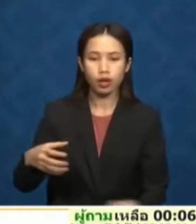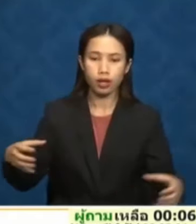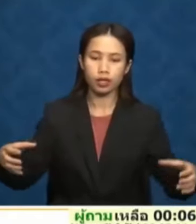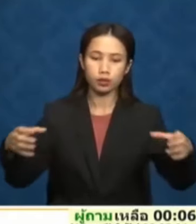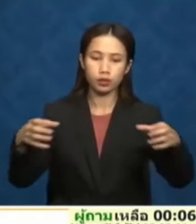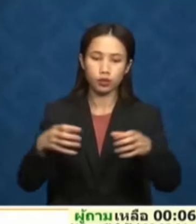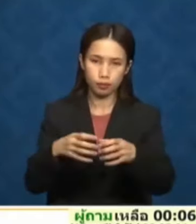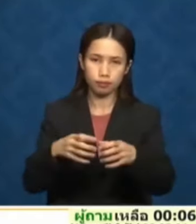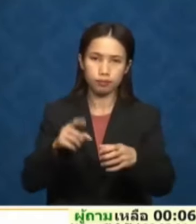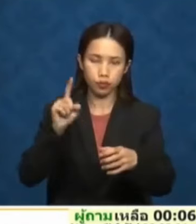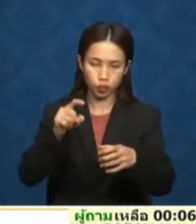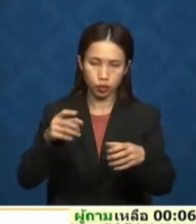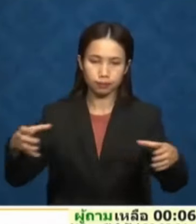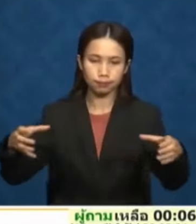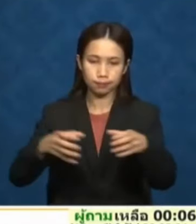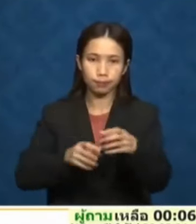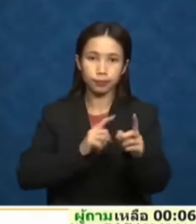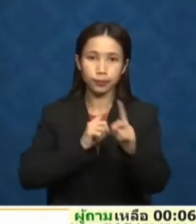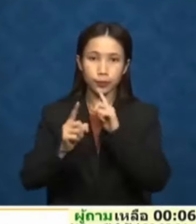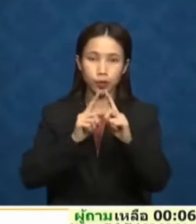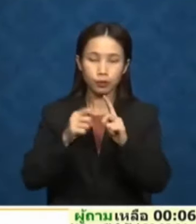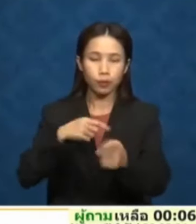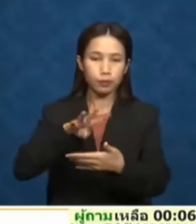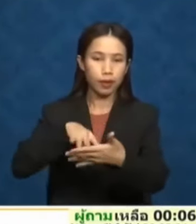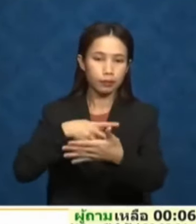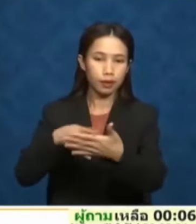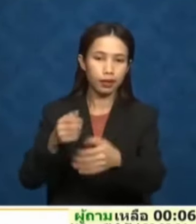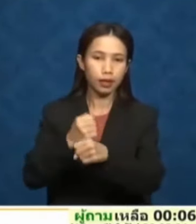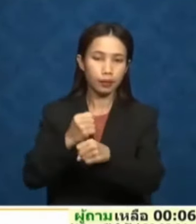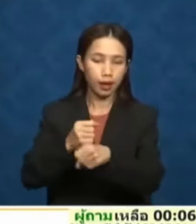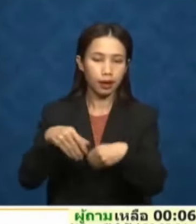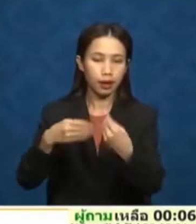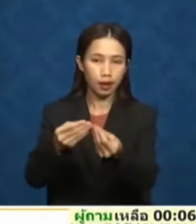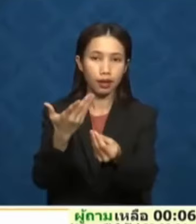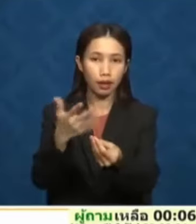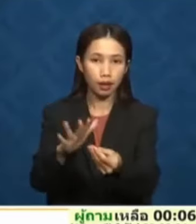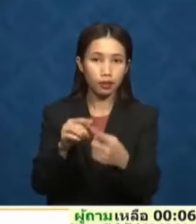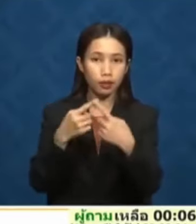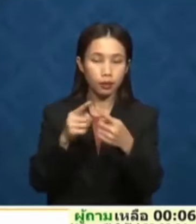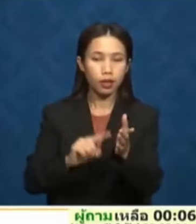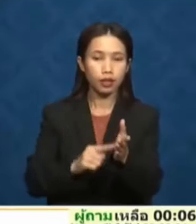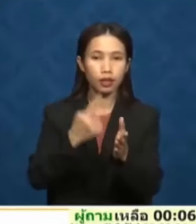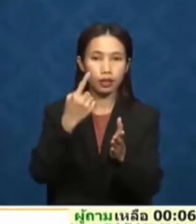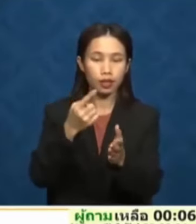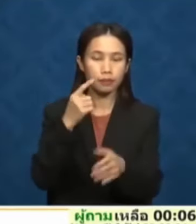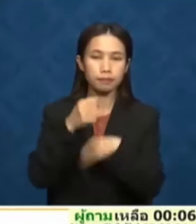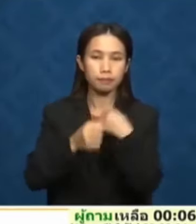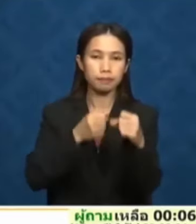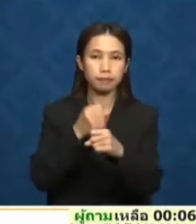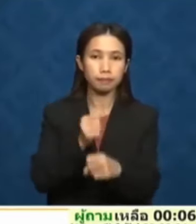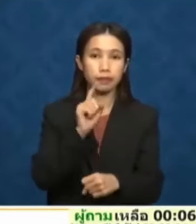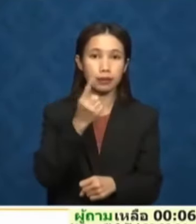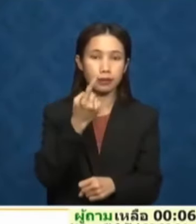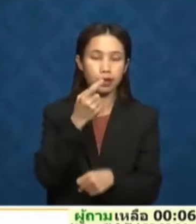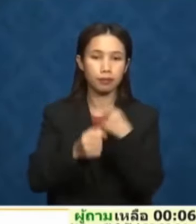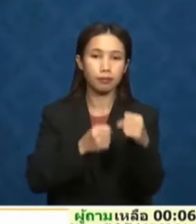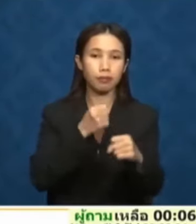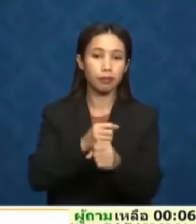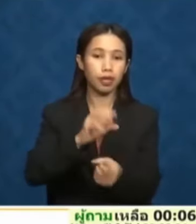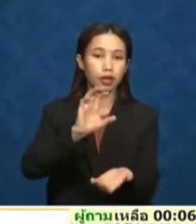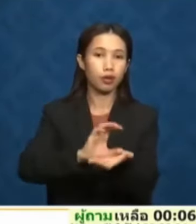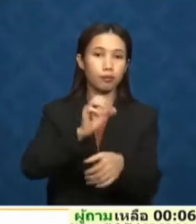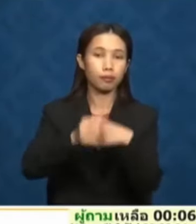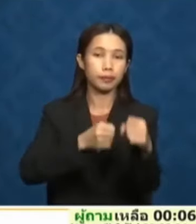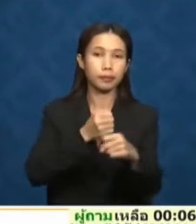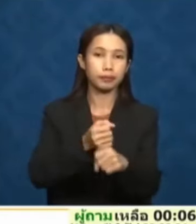รายละเอียดผมให้นโยบายไปนะครับตอนแรกเนี่ยเขาจะใช้เม็ดเงินปีใหม่ปีงบประมาณใหม่นะ